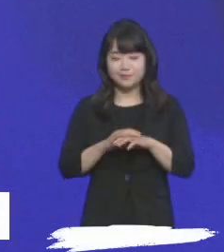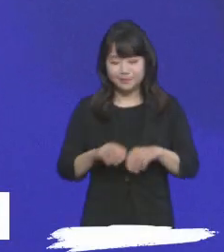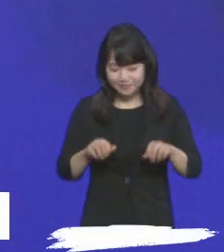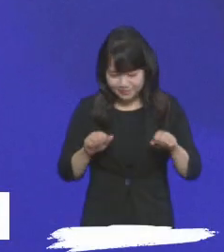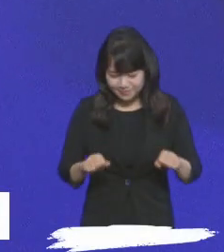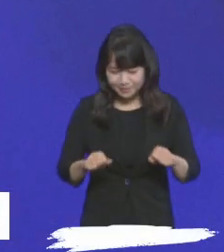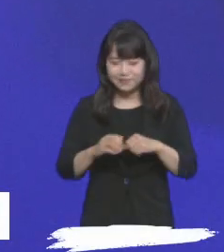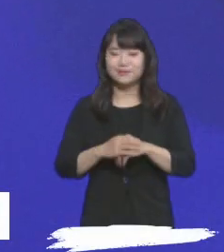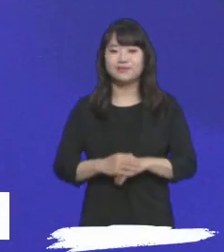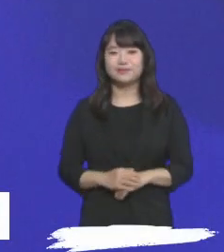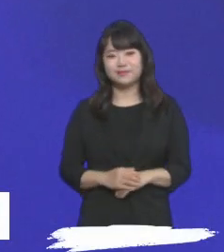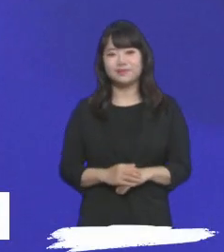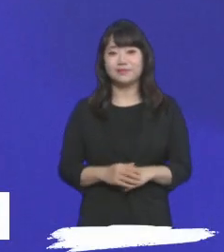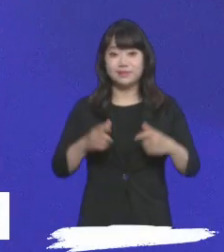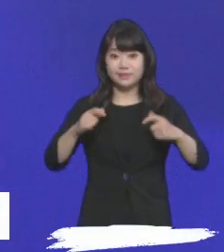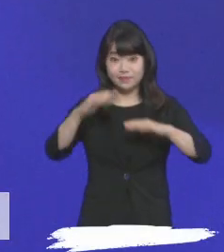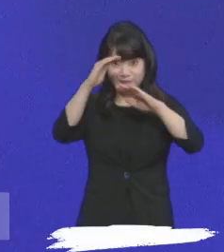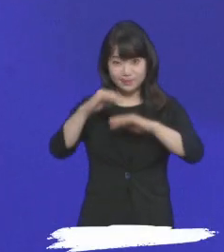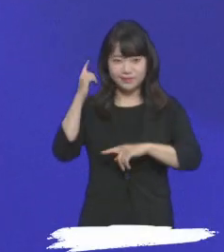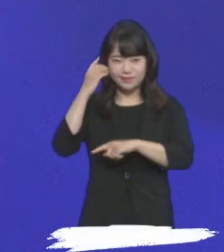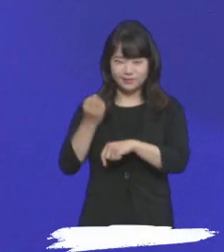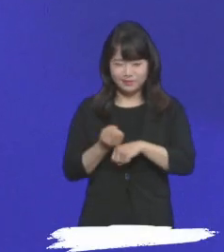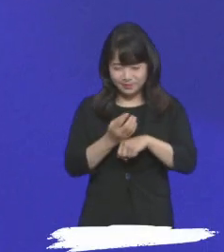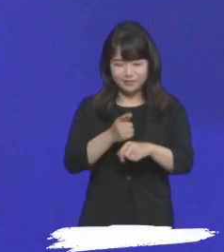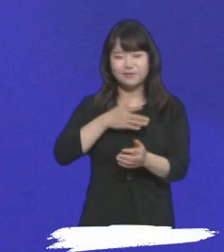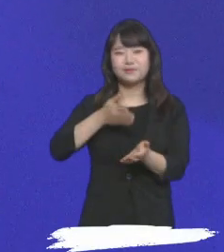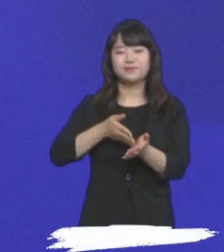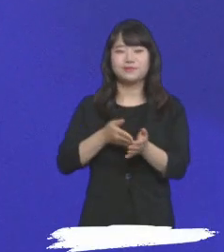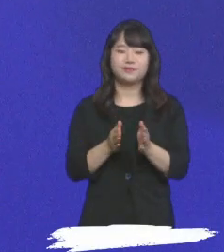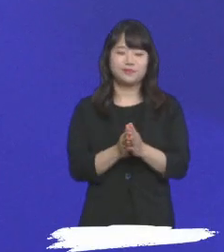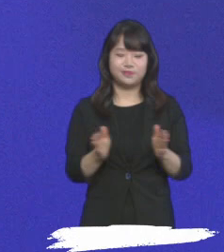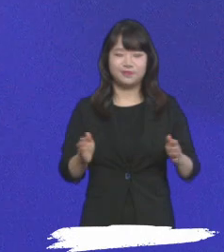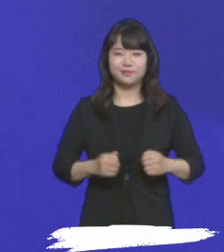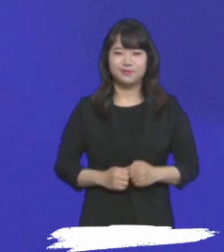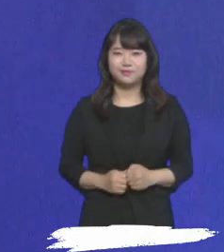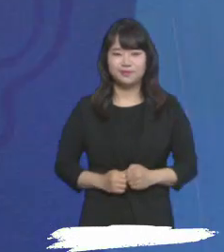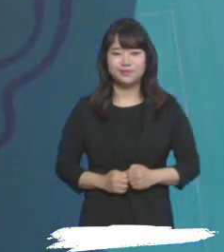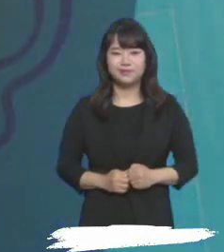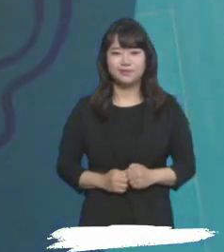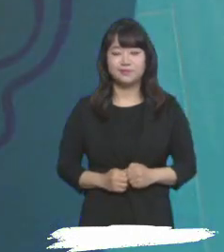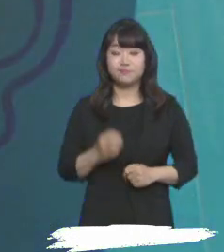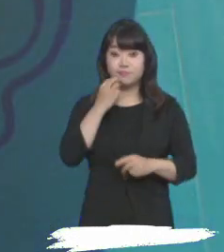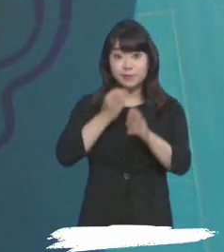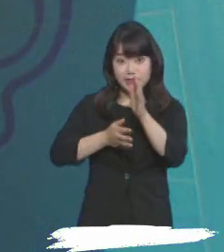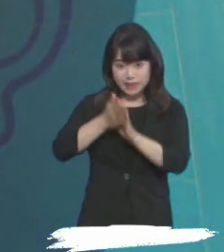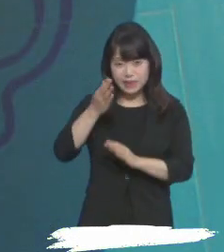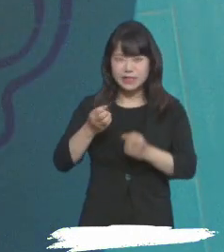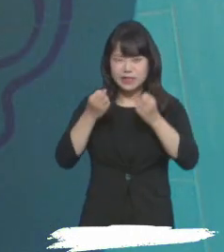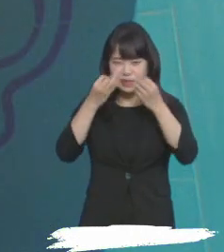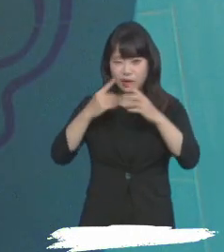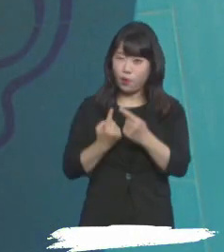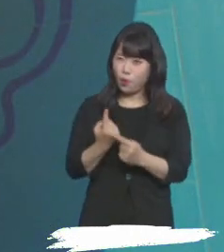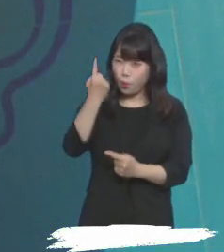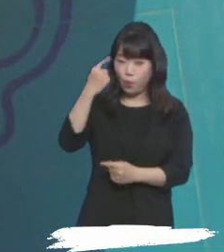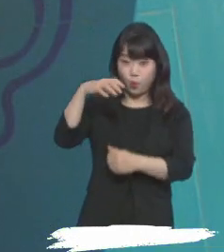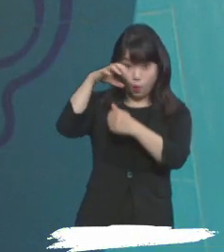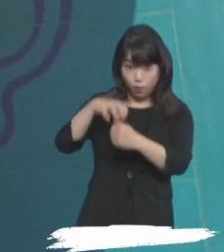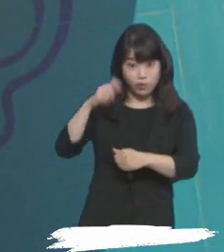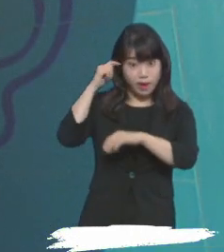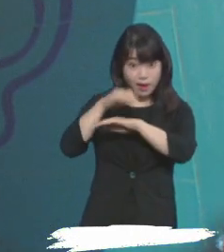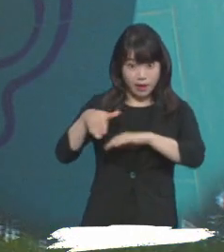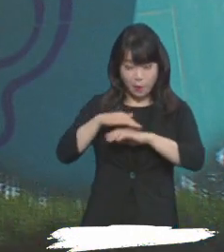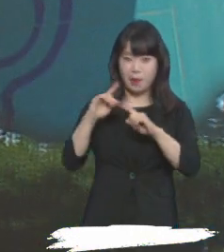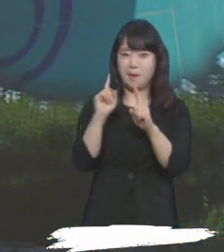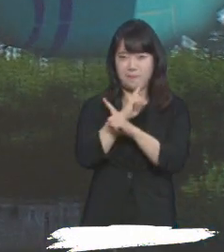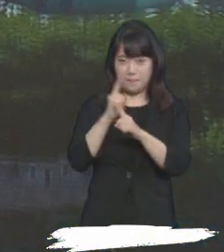시청자 여러분 안녕하십니까? 지역의 힘이 되는 소식 BTV 뉴스 이제 시작합니다. 서울시가 신고도지구 구상안을